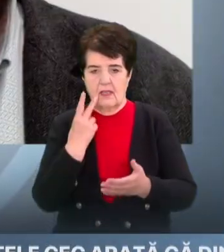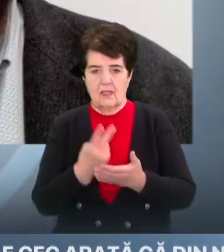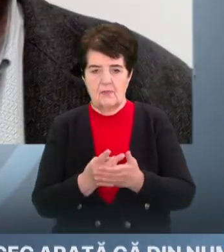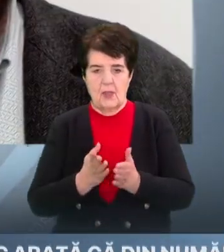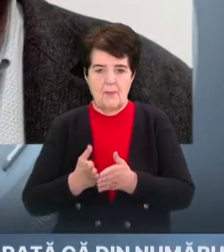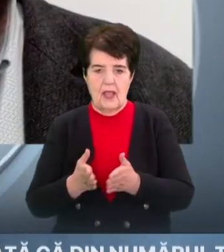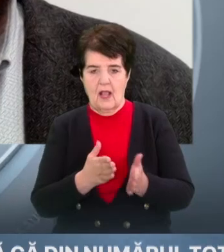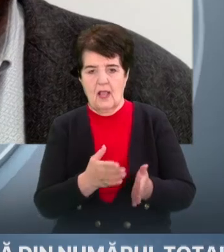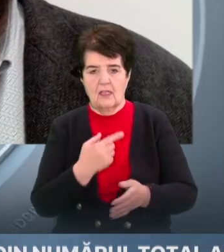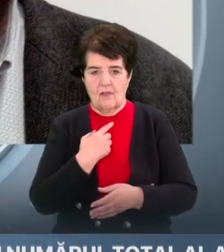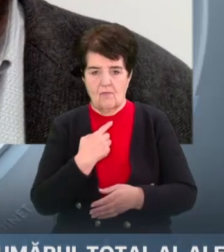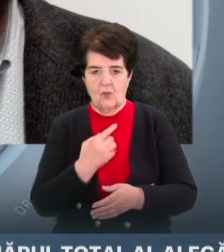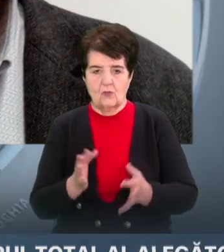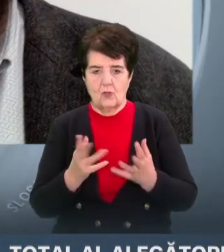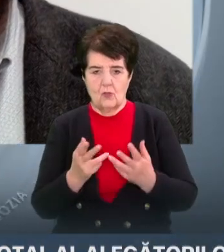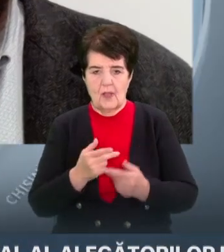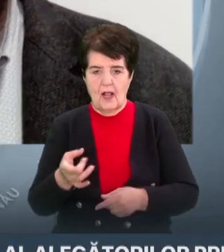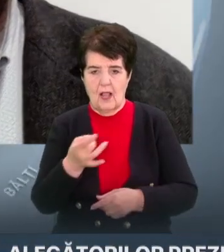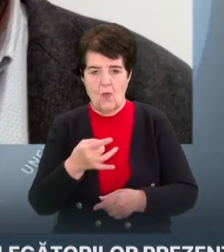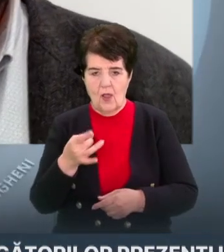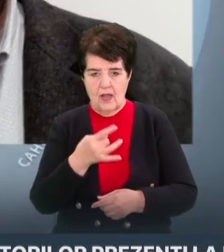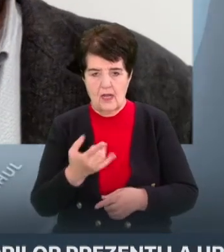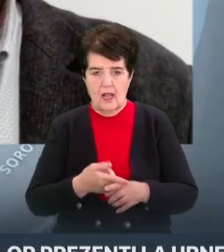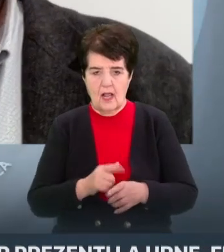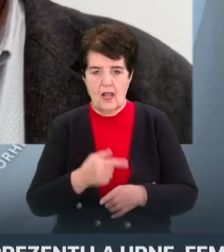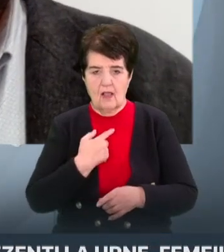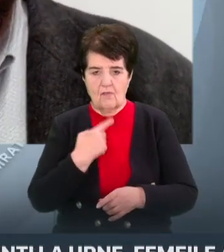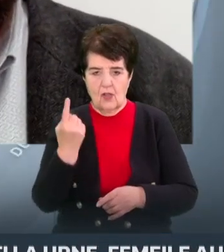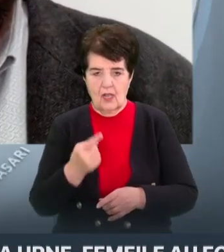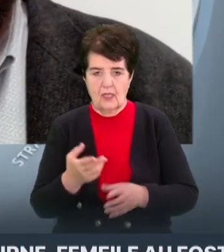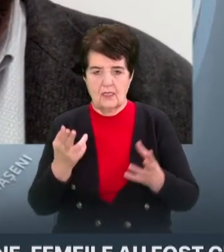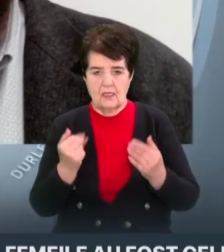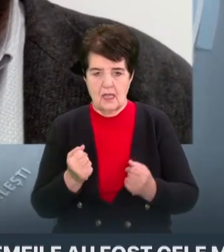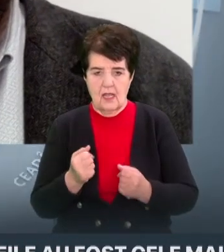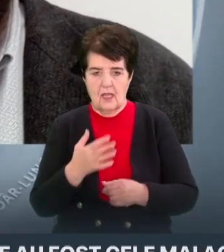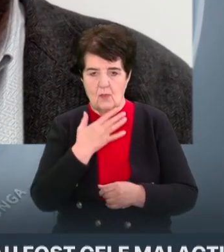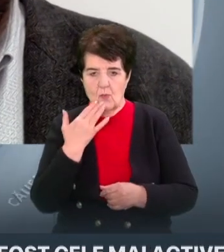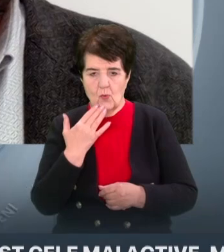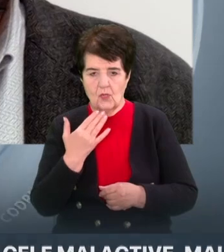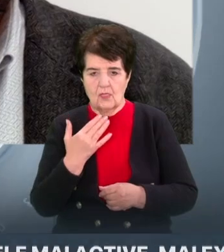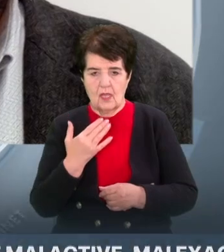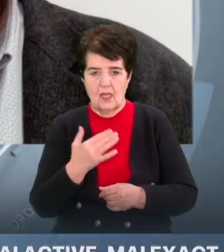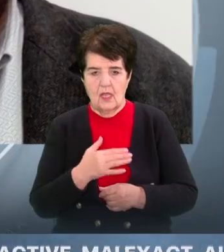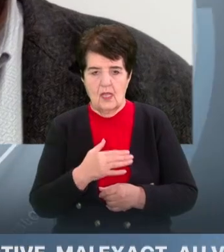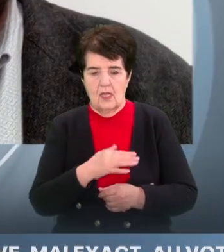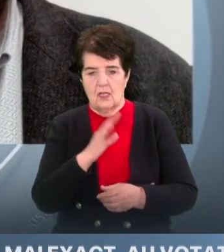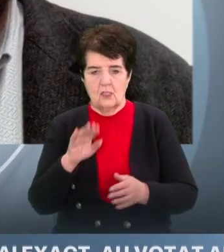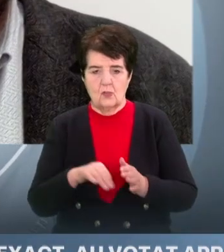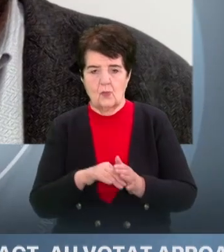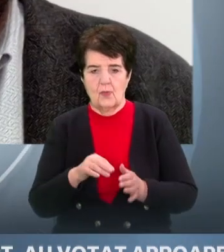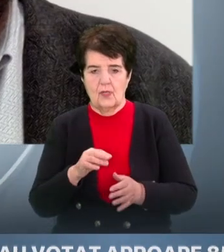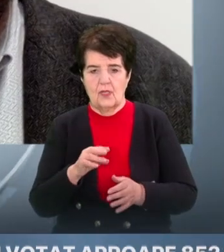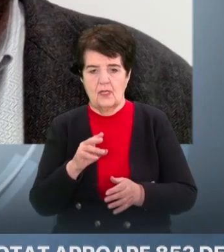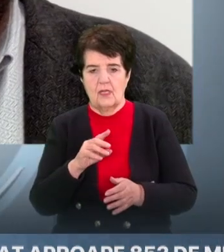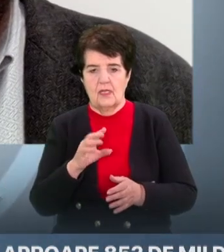harta votului, vedem că numărul raioanelor care au votat preponderent da e mult sub cel unde s-a optat pentru nu.